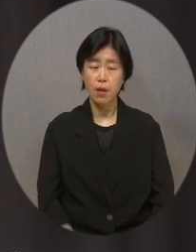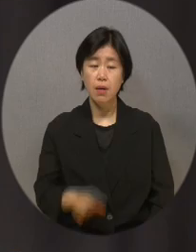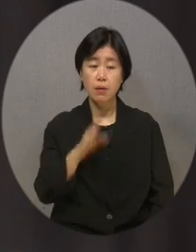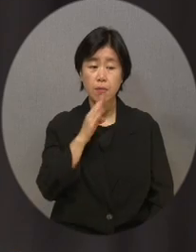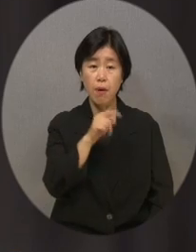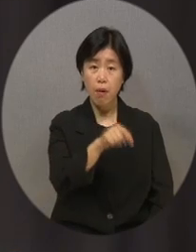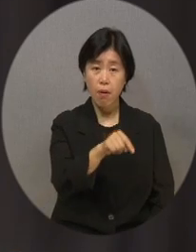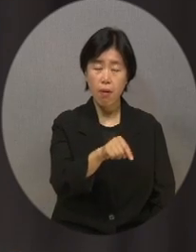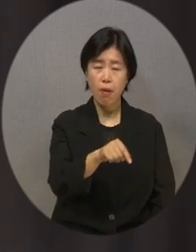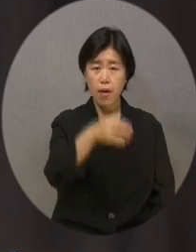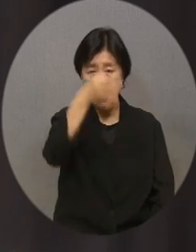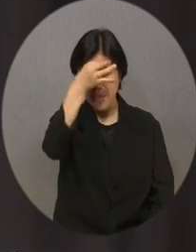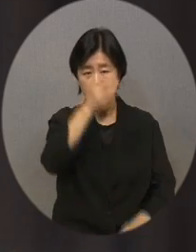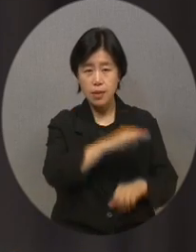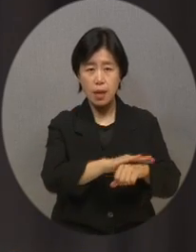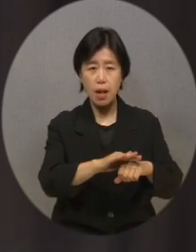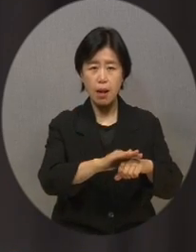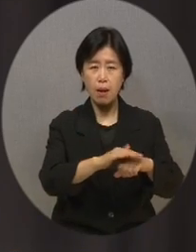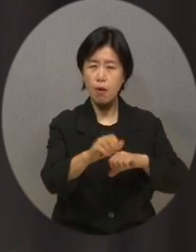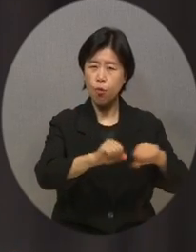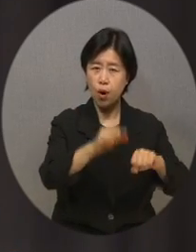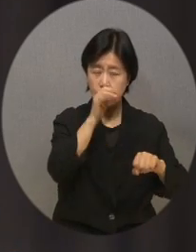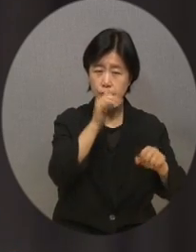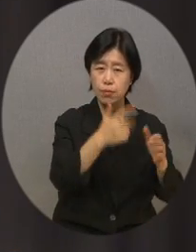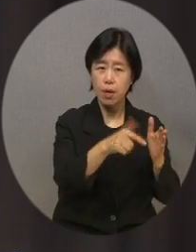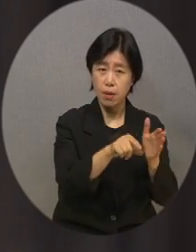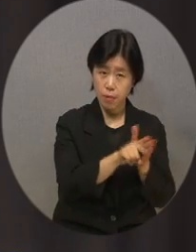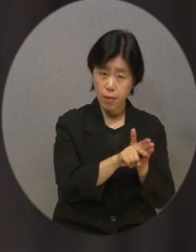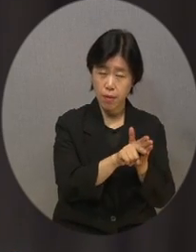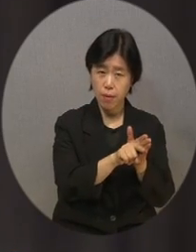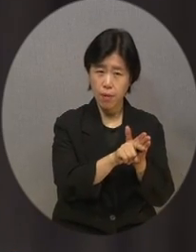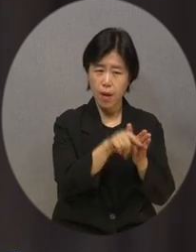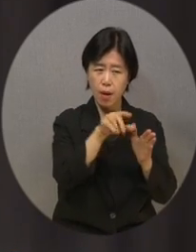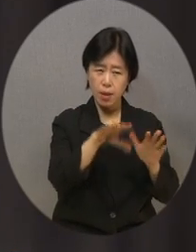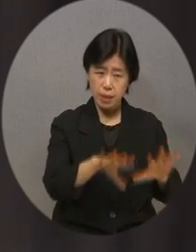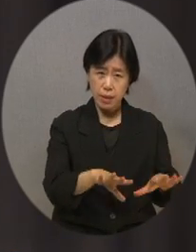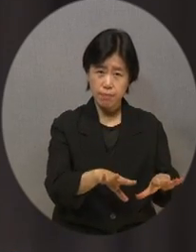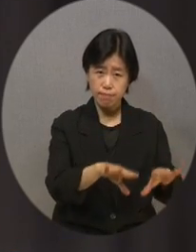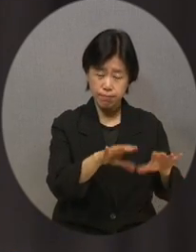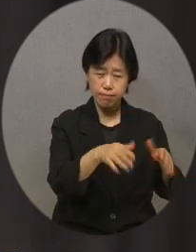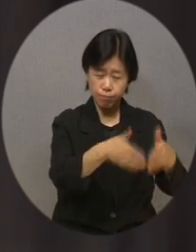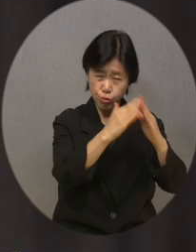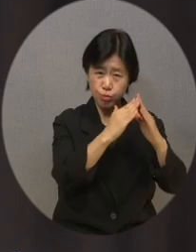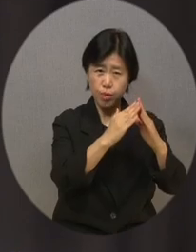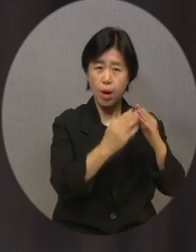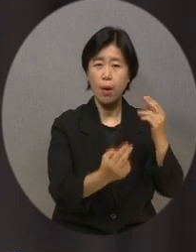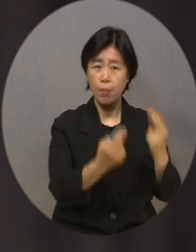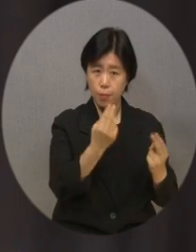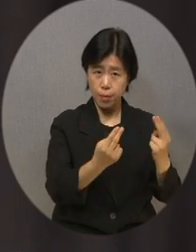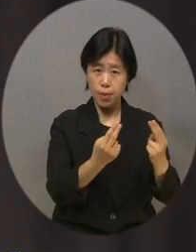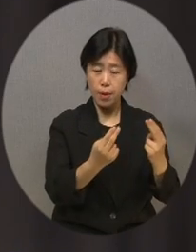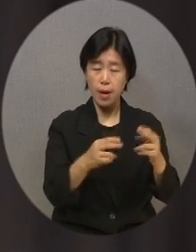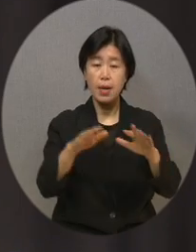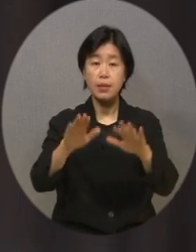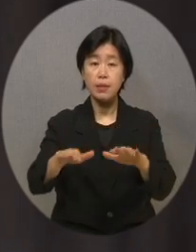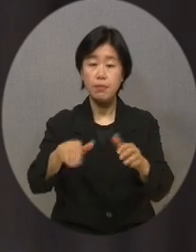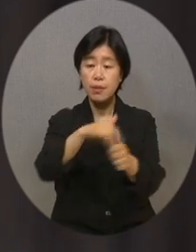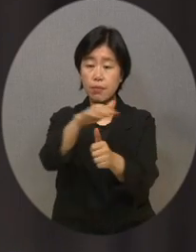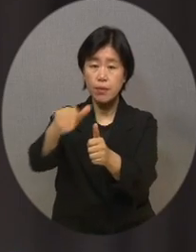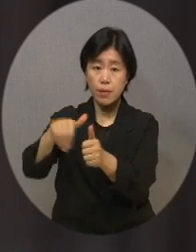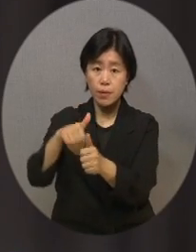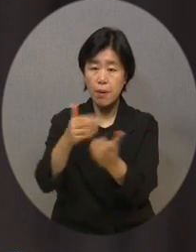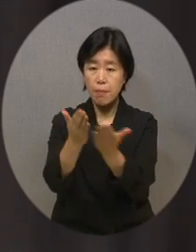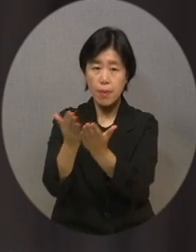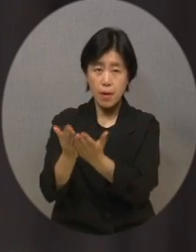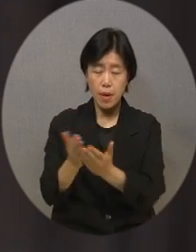기능을 제대로 하려면은 현재 있는 시스템으로 충분하고 그리고 지역으로 갈 수 있게 필수